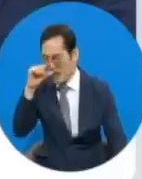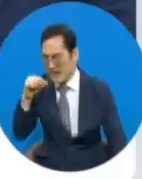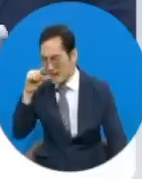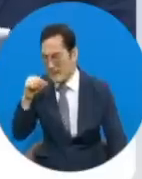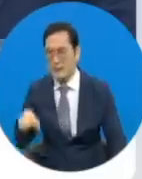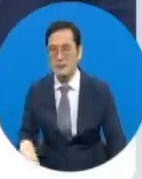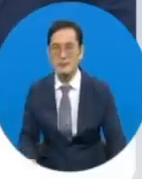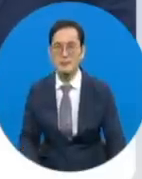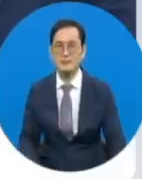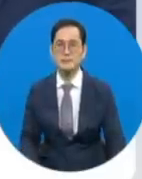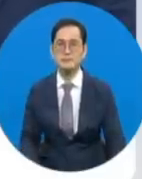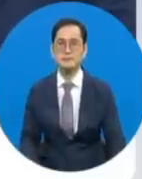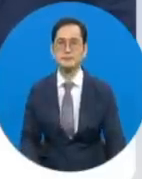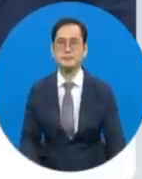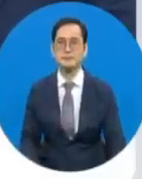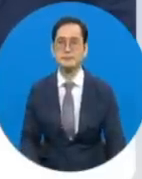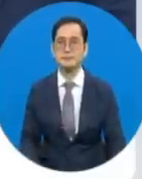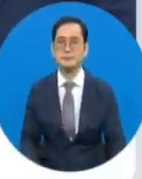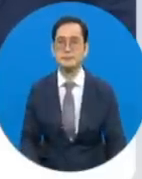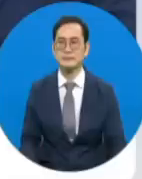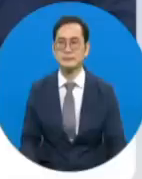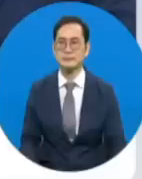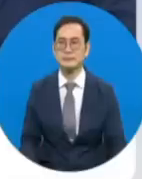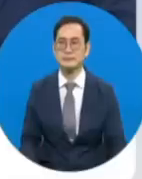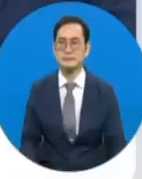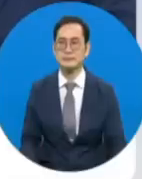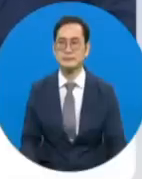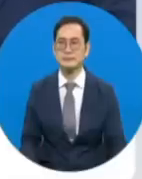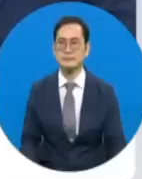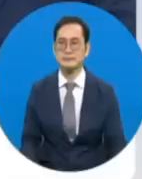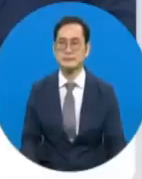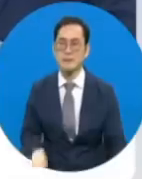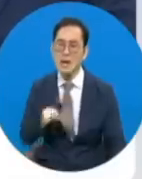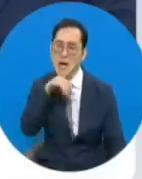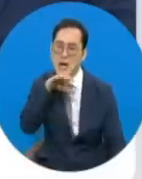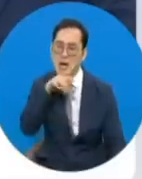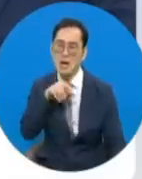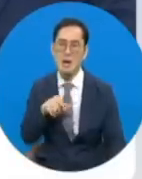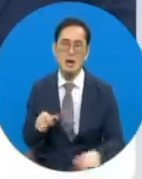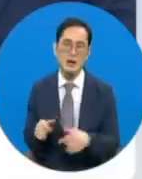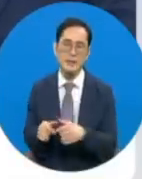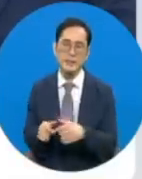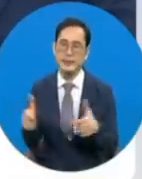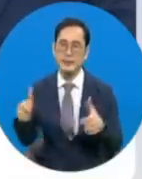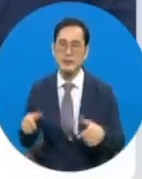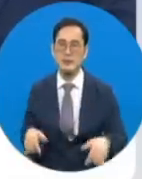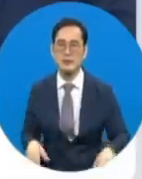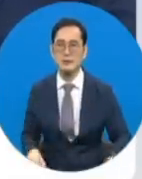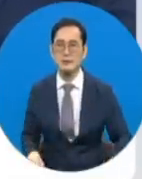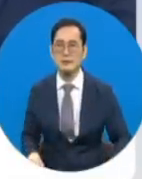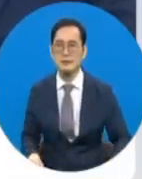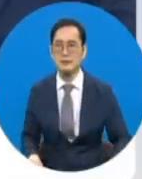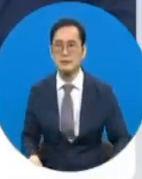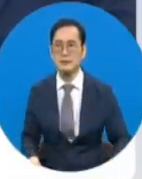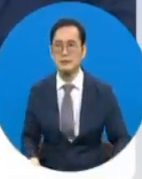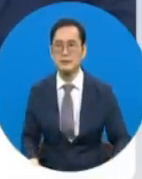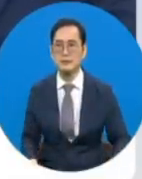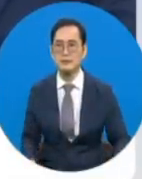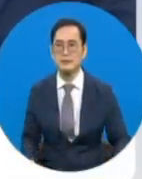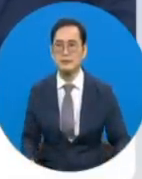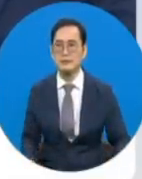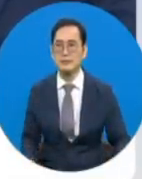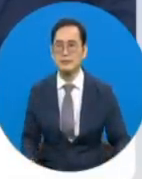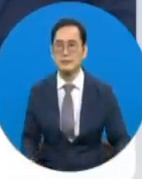같고요. 조금이라도 비판적인 이야기들이 더 많이 나오는 상황 같습니다. 사실 이럴 때일수록 방금 김영주 의원님 말씀해 주신